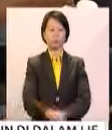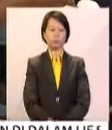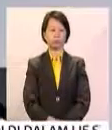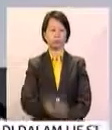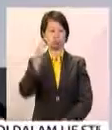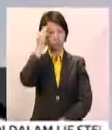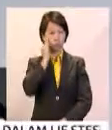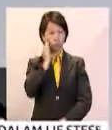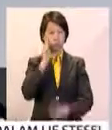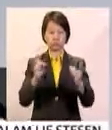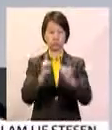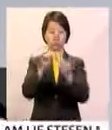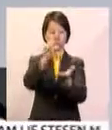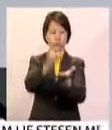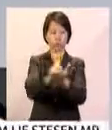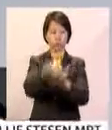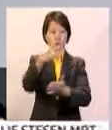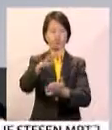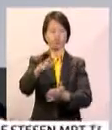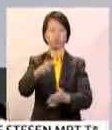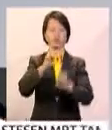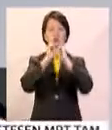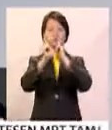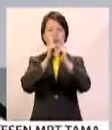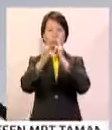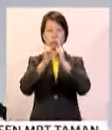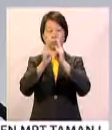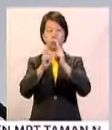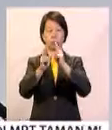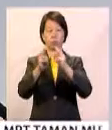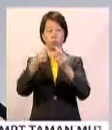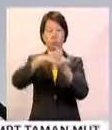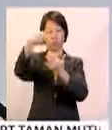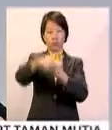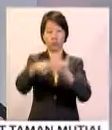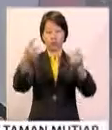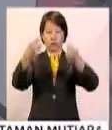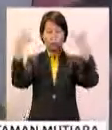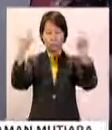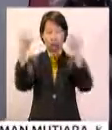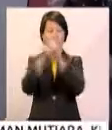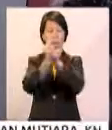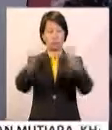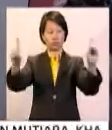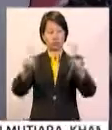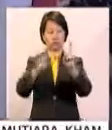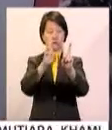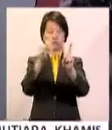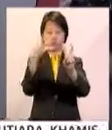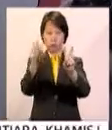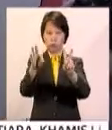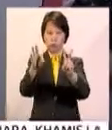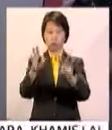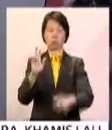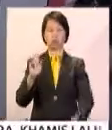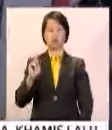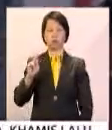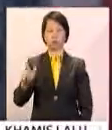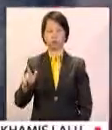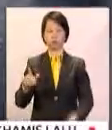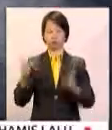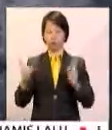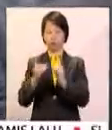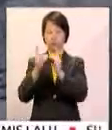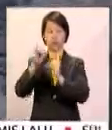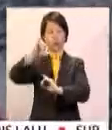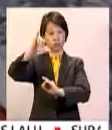Tun Dr. Mahathir ditemui media selepas menyampaikan ucap utama pada program Festival Demokrasi 2019 di Ibu Negara. Pertemuan